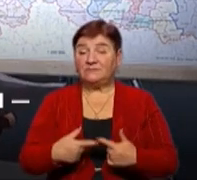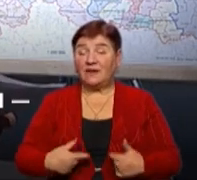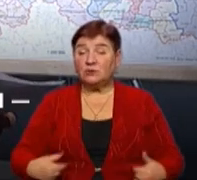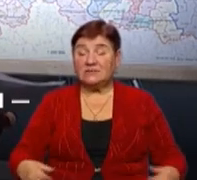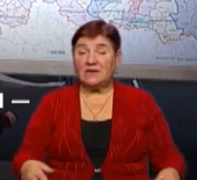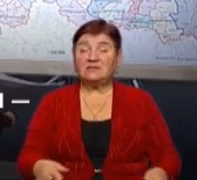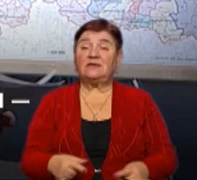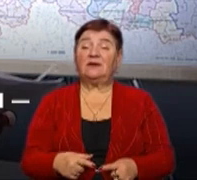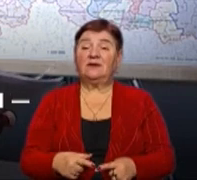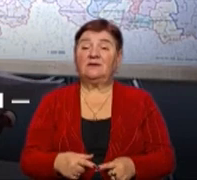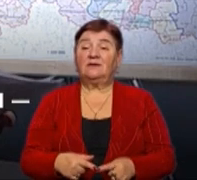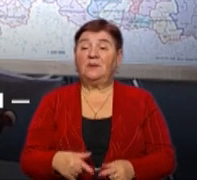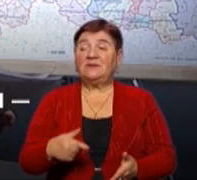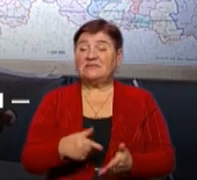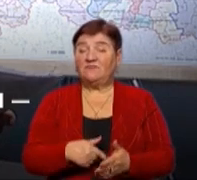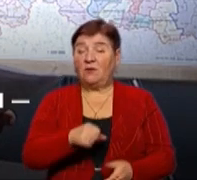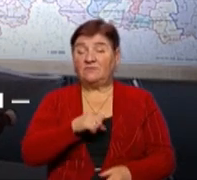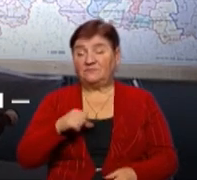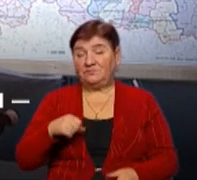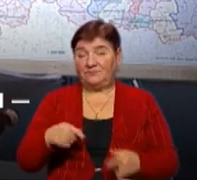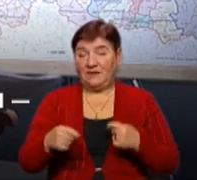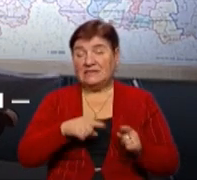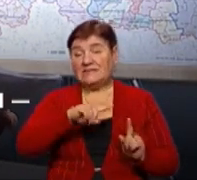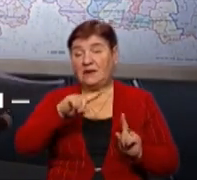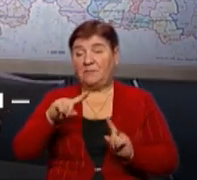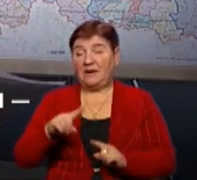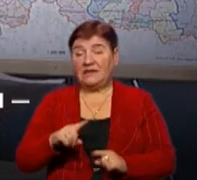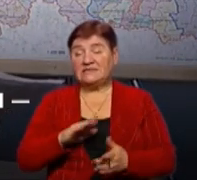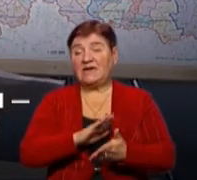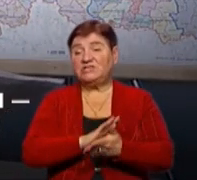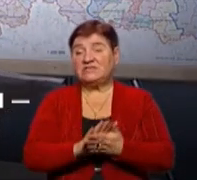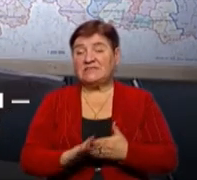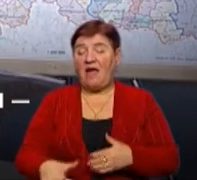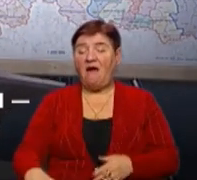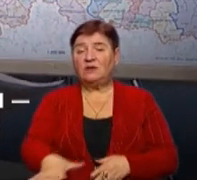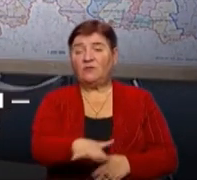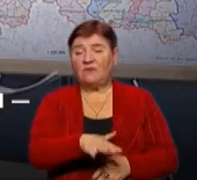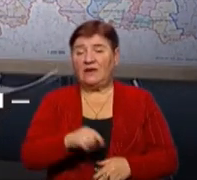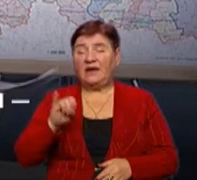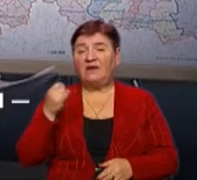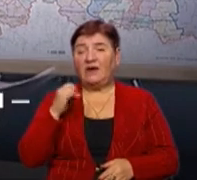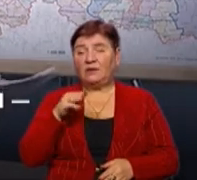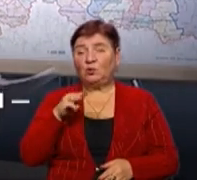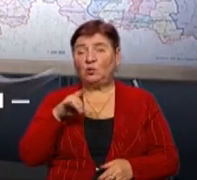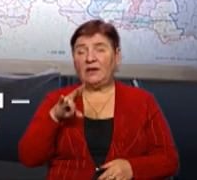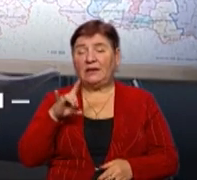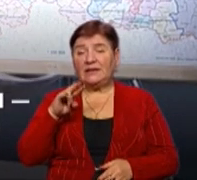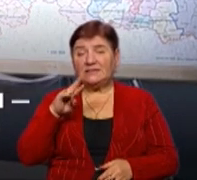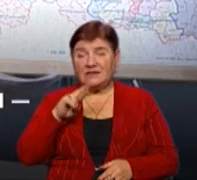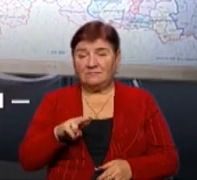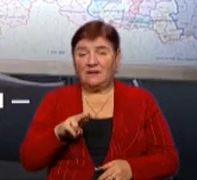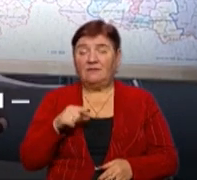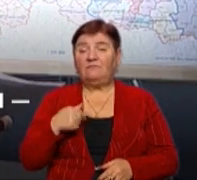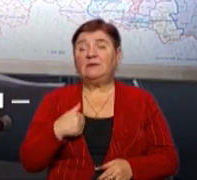асоціації органів місцевого самоврядування Закарпаття за чисте довкілля. І Іван Туряниця, Грондівський сільський